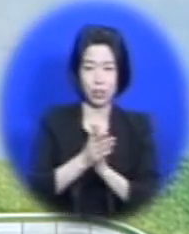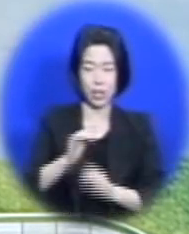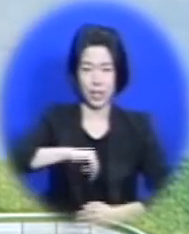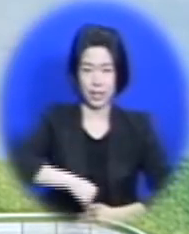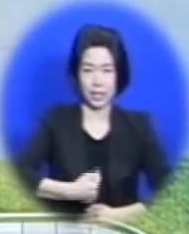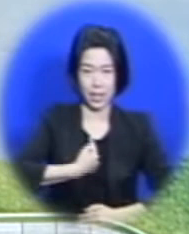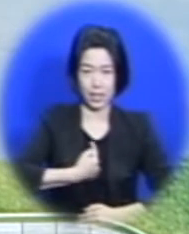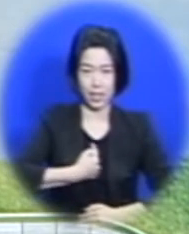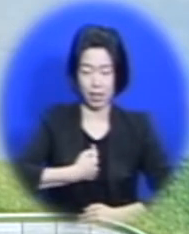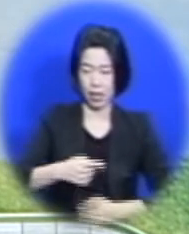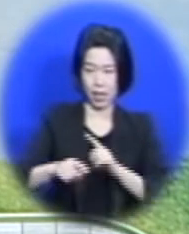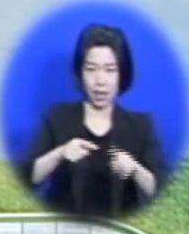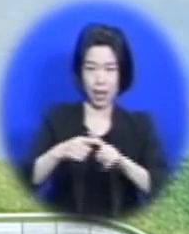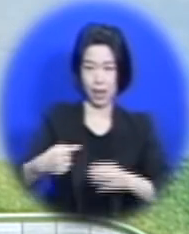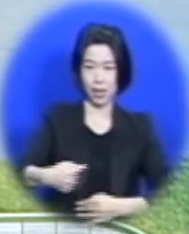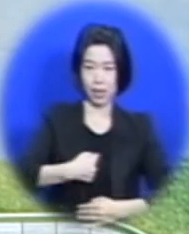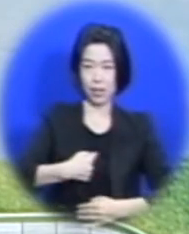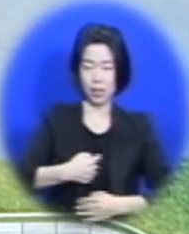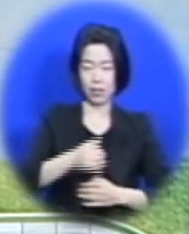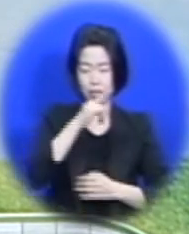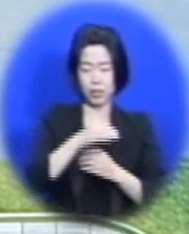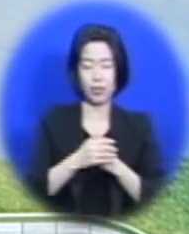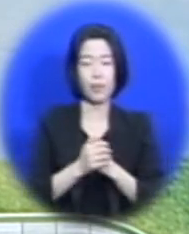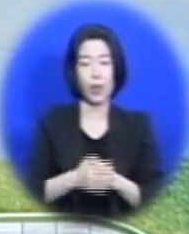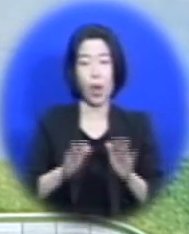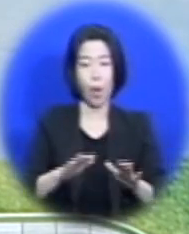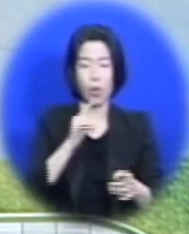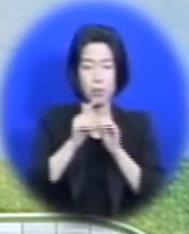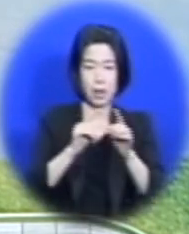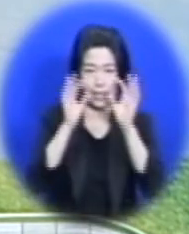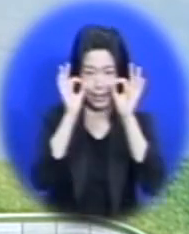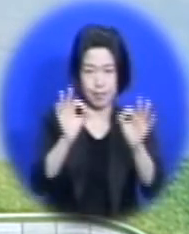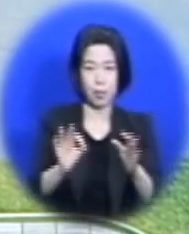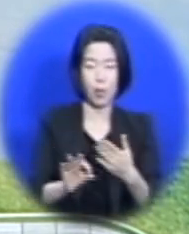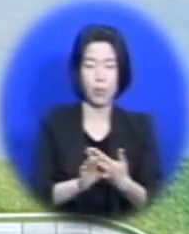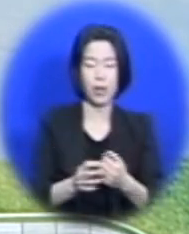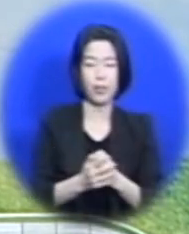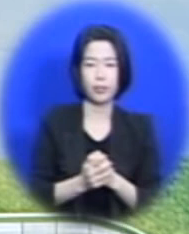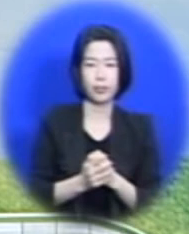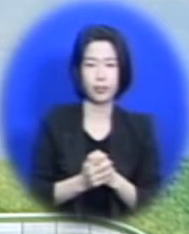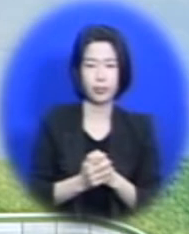칼을 들이대는 겁니다. 오늘 말씀 보면